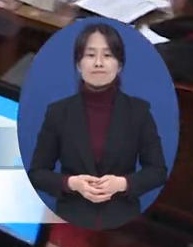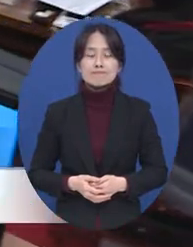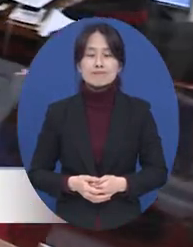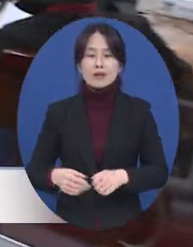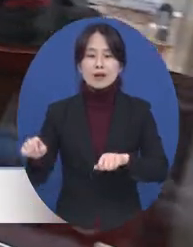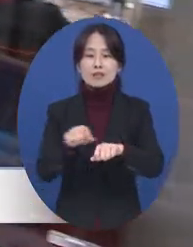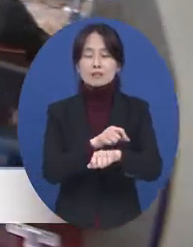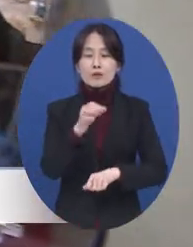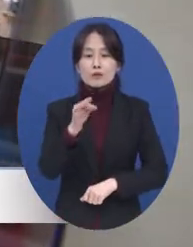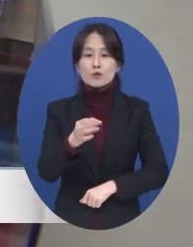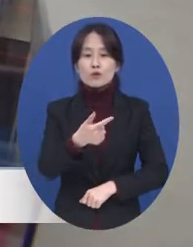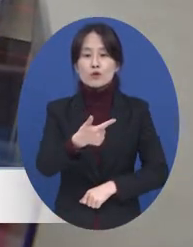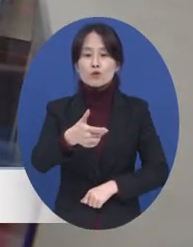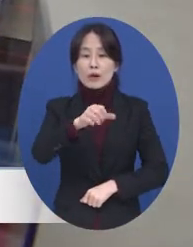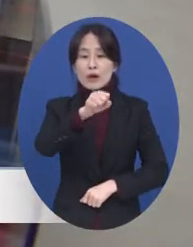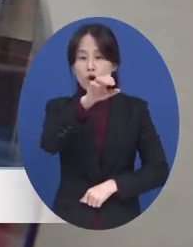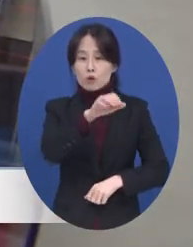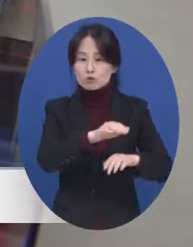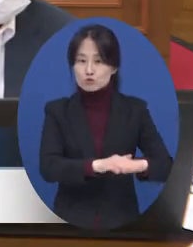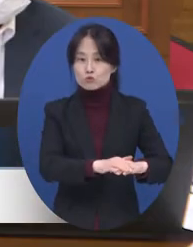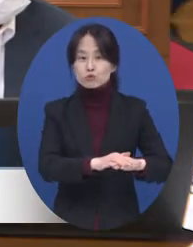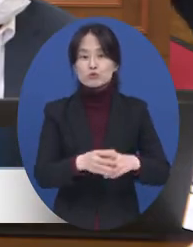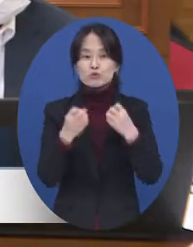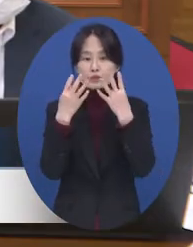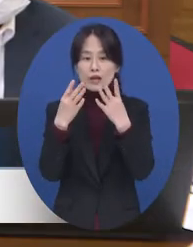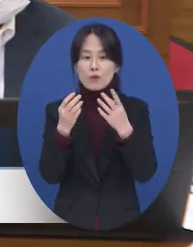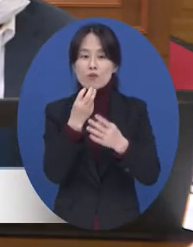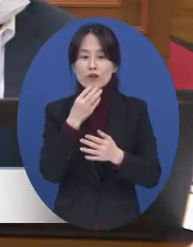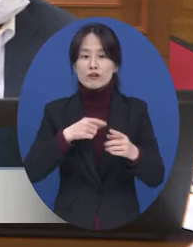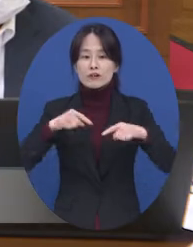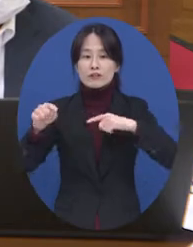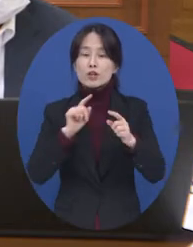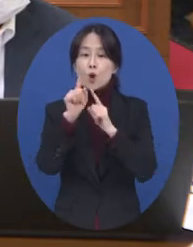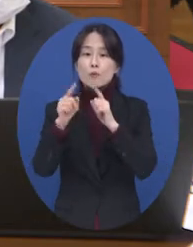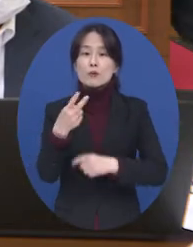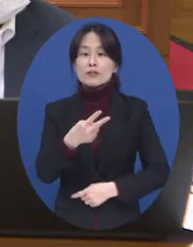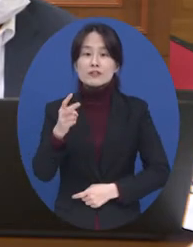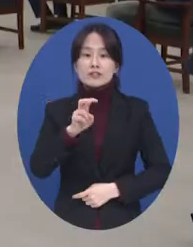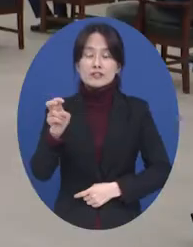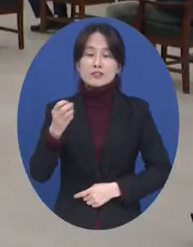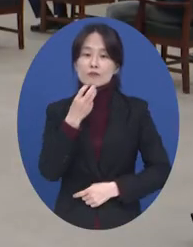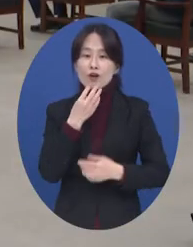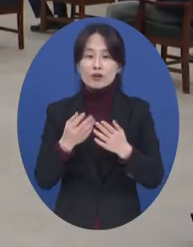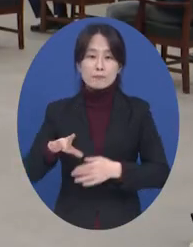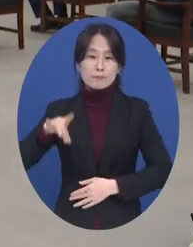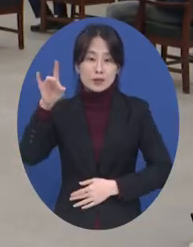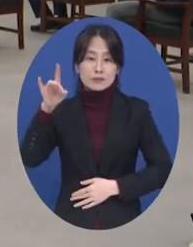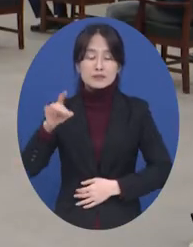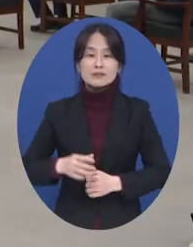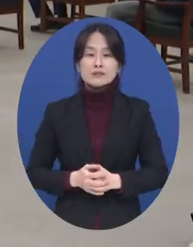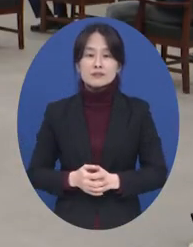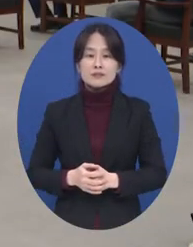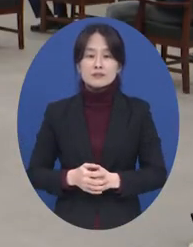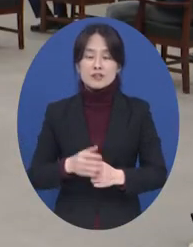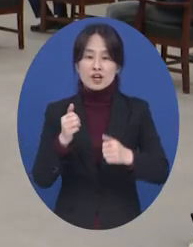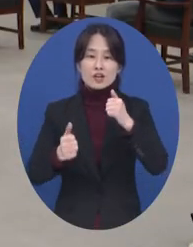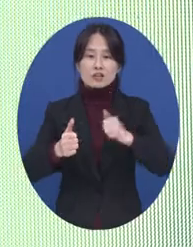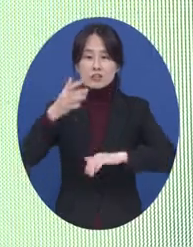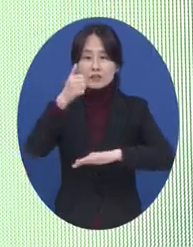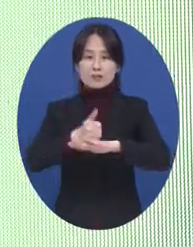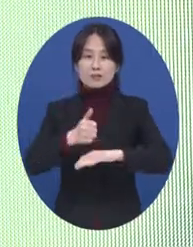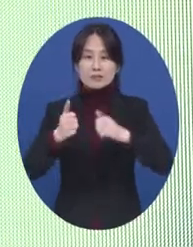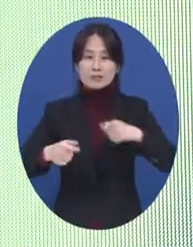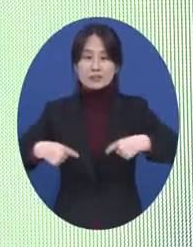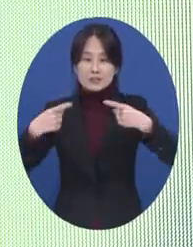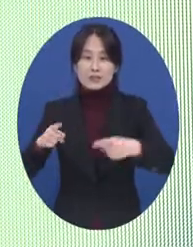경기도가 특별조정교부금 600억 원을 내걸고 연 새로운 경기 정책 공모 2020 경기 퍼스트. 공개 경쟁 최종